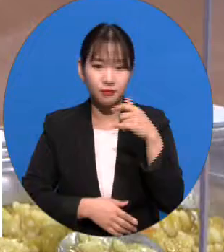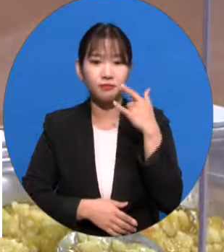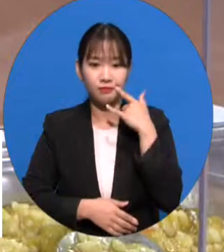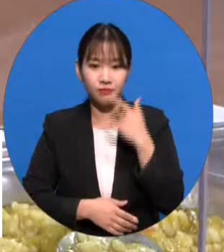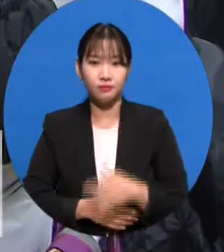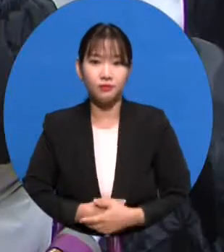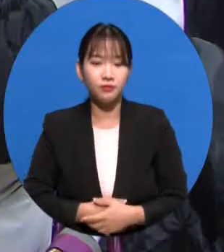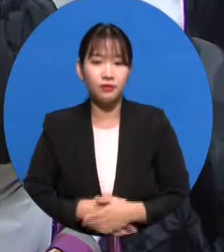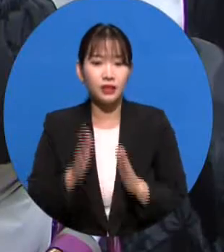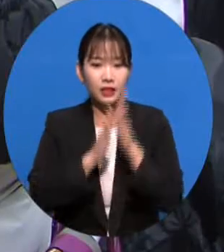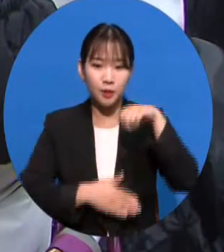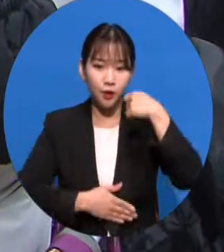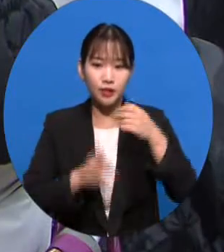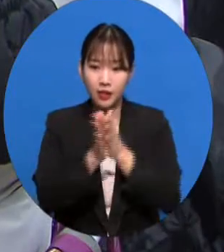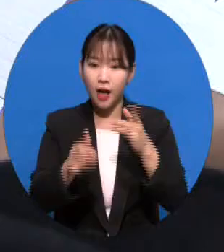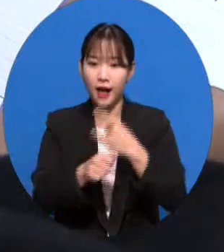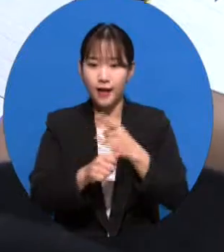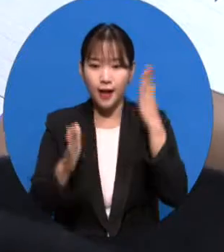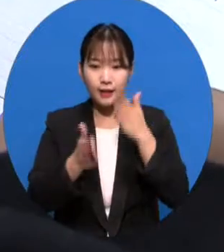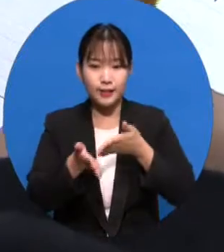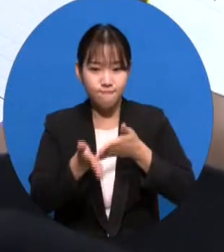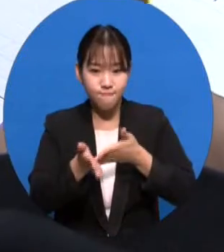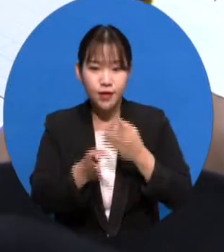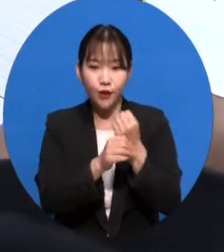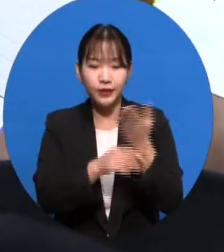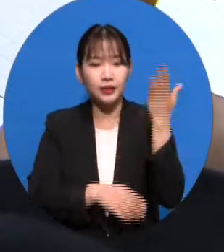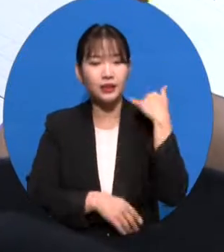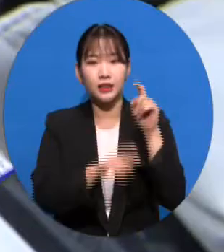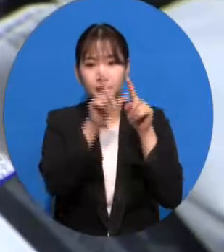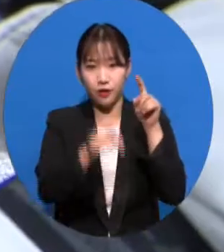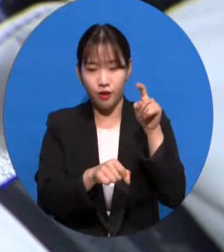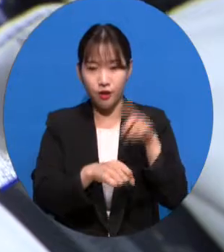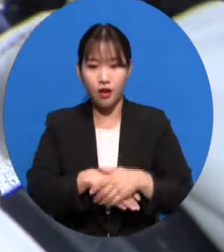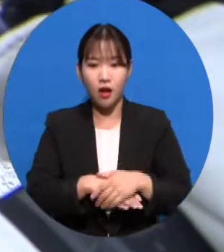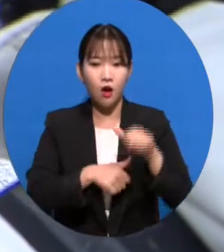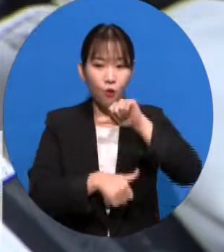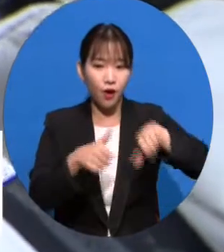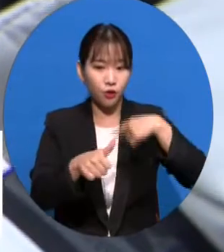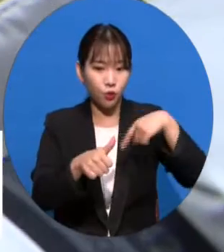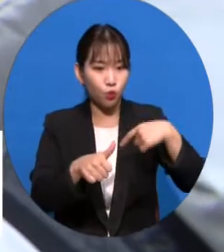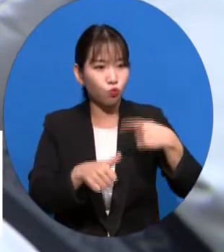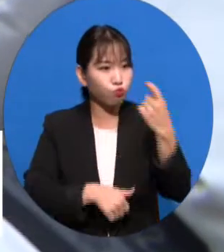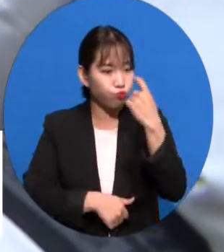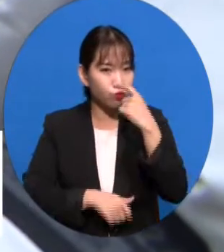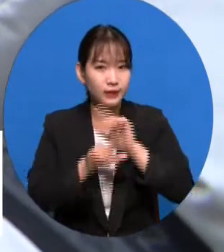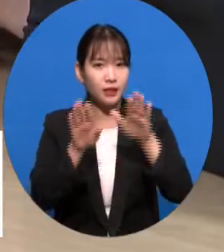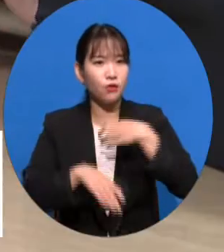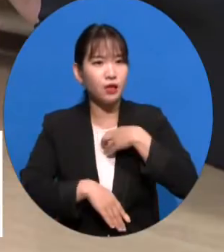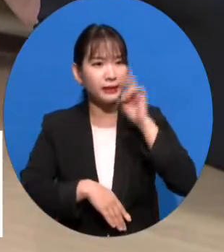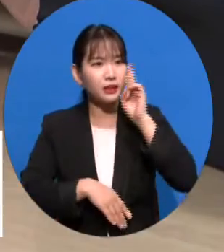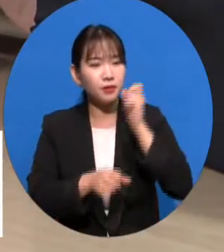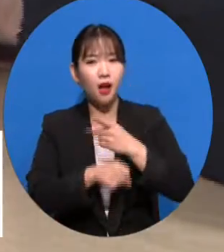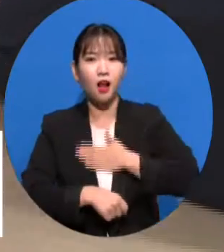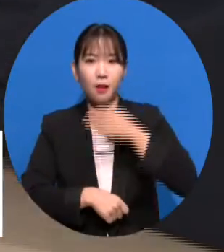네. 채식 급식을 하자는 학생들의 목소리가 나온 건 지난달입니다. 환경교육을 받으면서 기후위기의